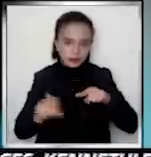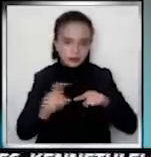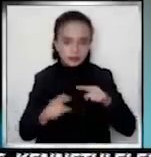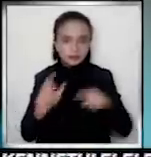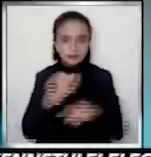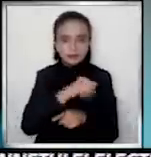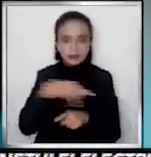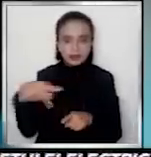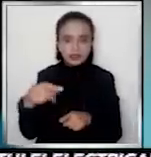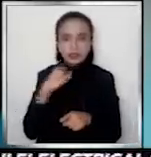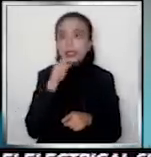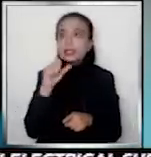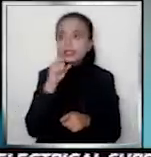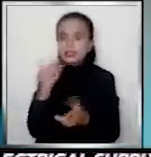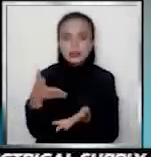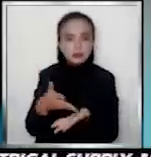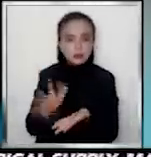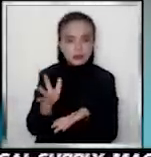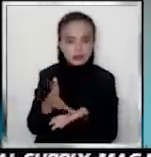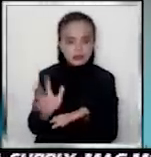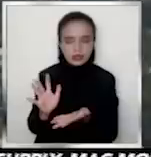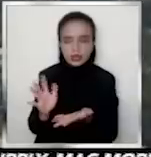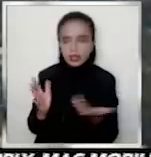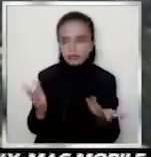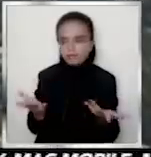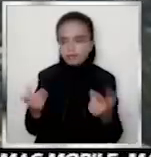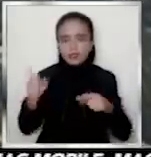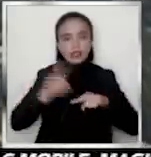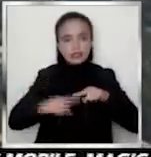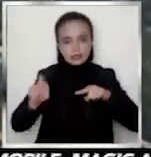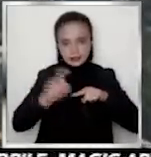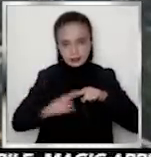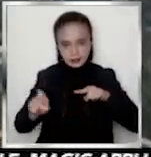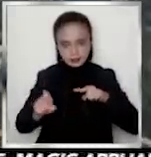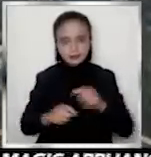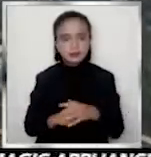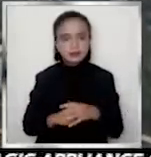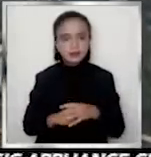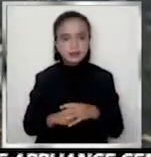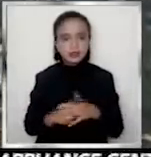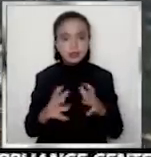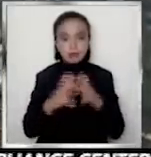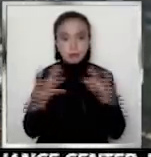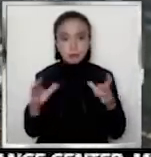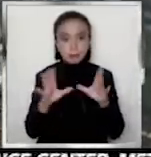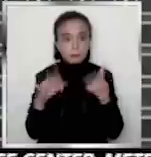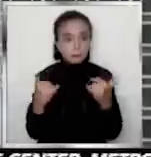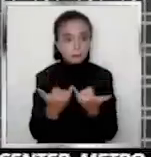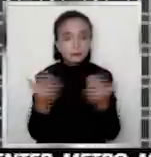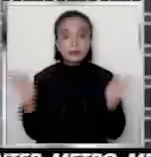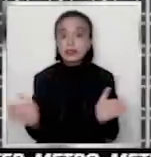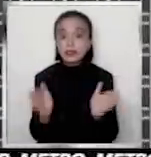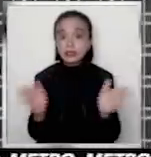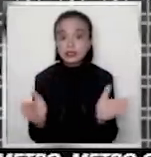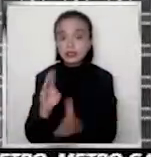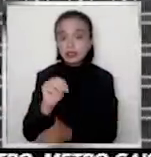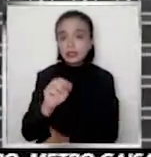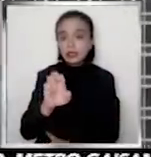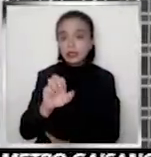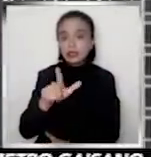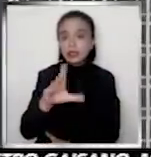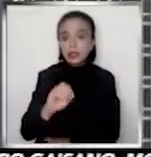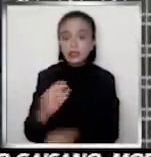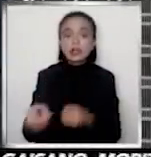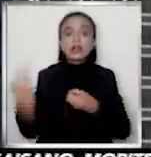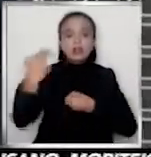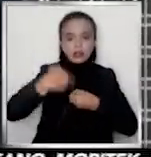without wasting electricity. Ang malalaking kumpanya naman, hinihikayat ng Meralco na sumali sa